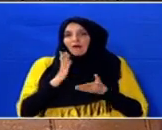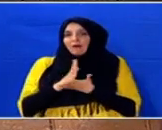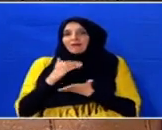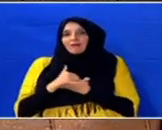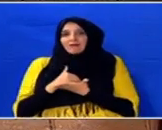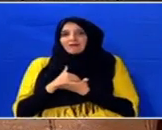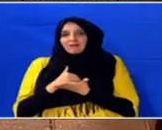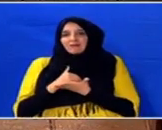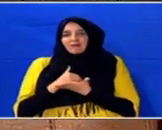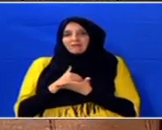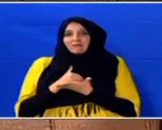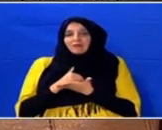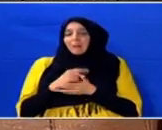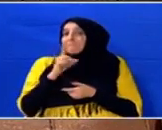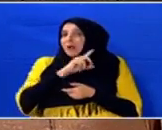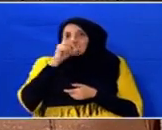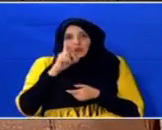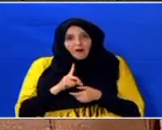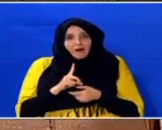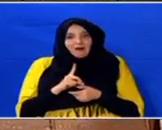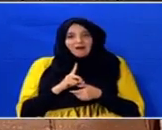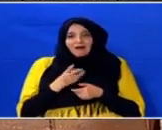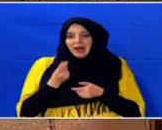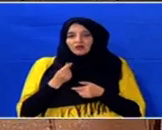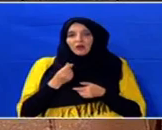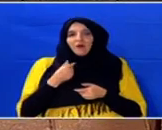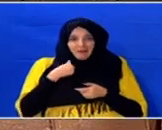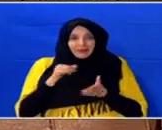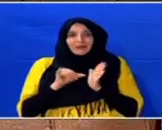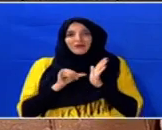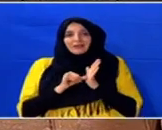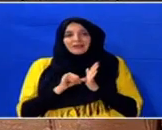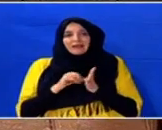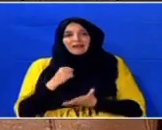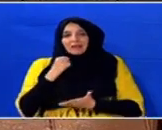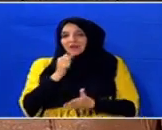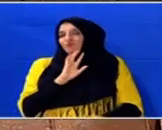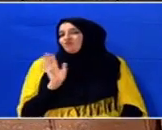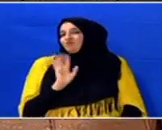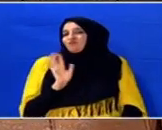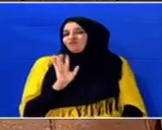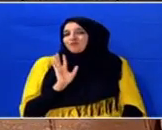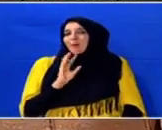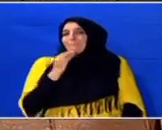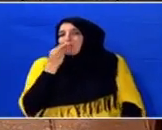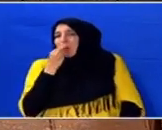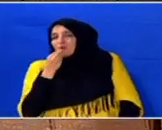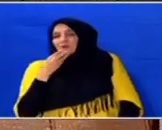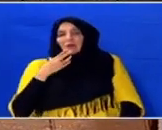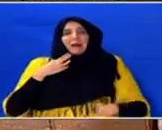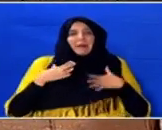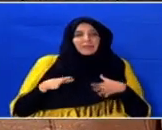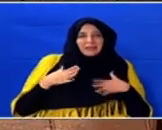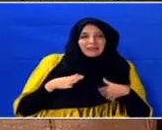استعمالها، لا يجوز الانتفاع بها سواء في الأكل أو